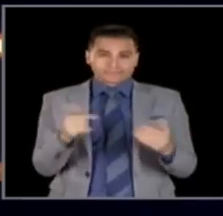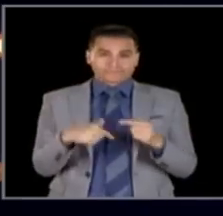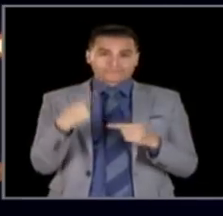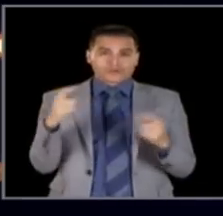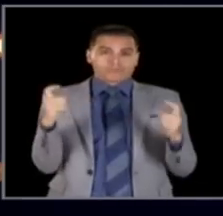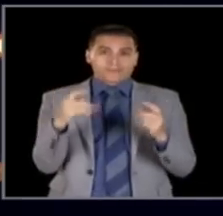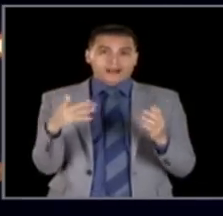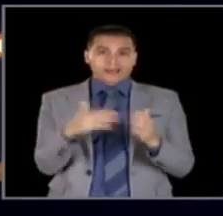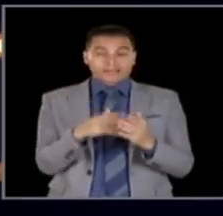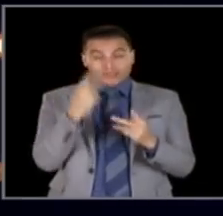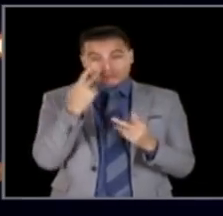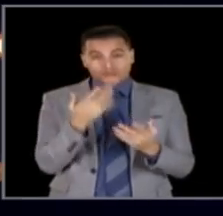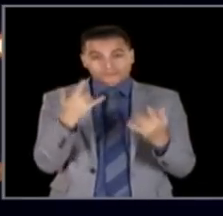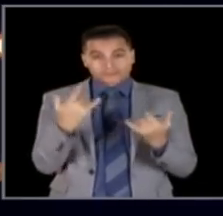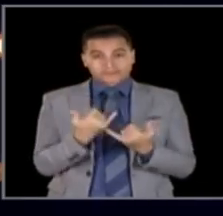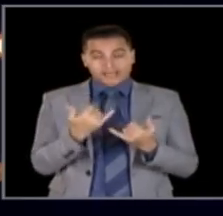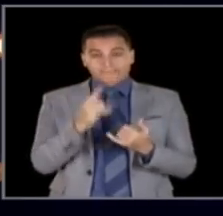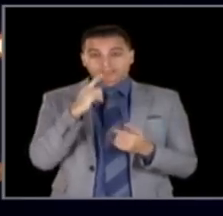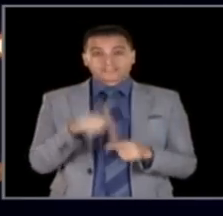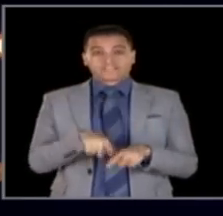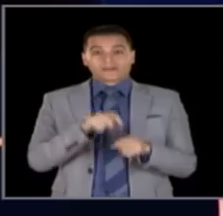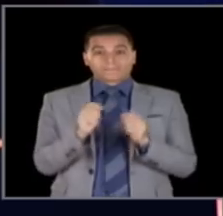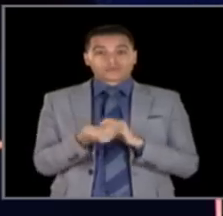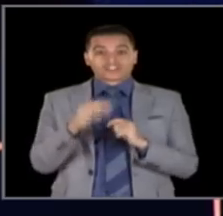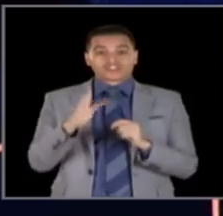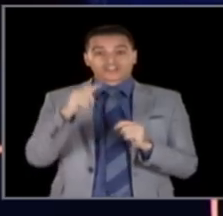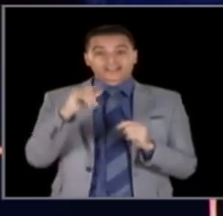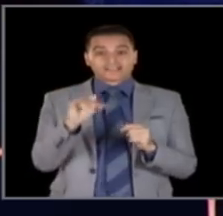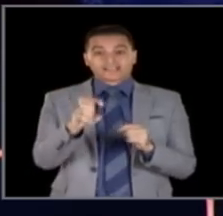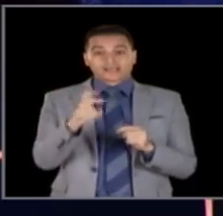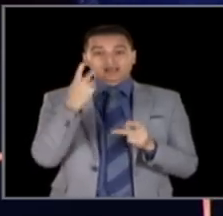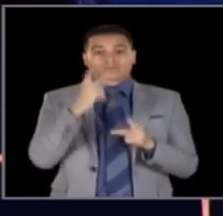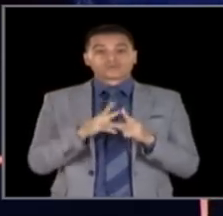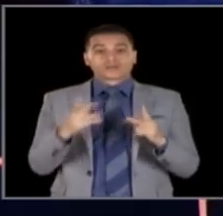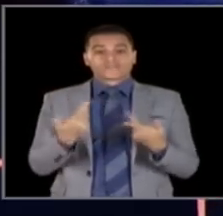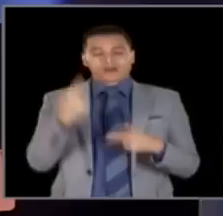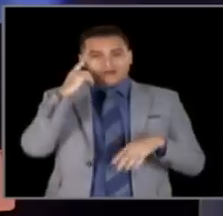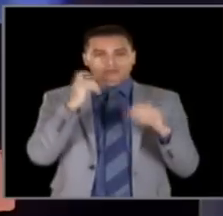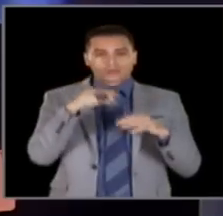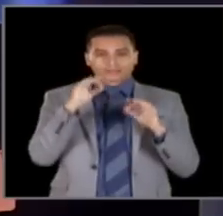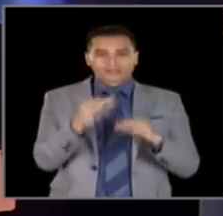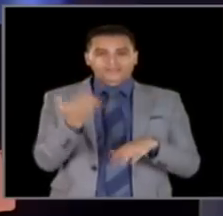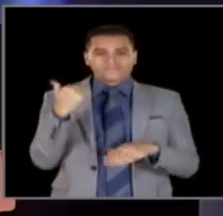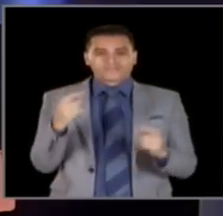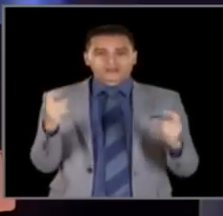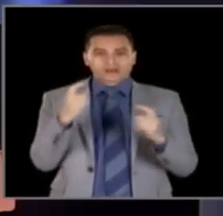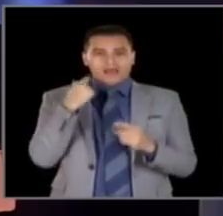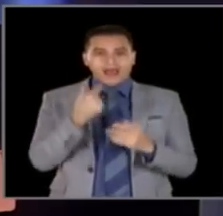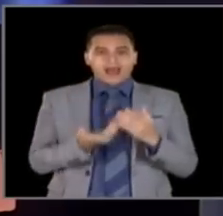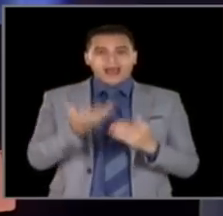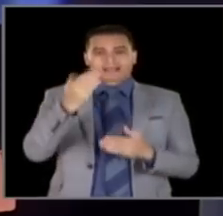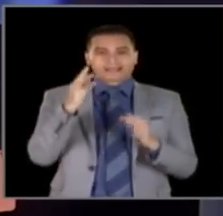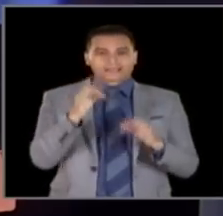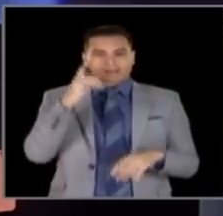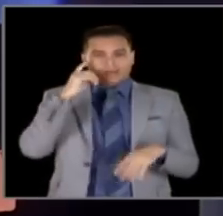المباراة الأخيرة. في حاجة مختلفة يا شادية؟ أكيد. إيه بقى؟ التوتر كان عندنا المرة اللي فاتت عالي جدا، لدرجة